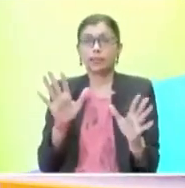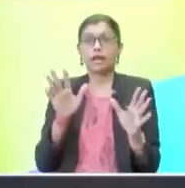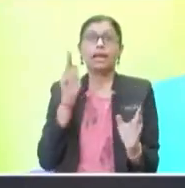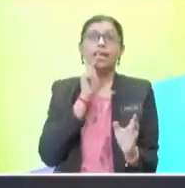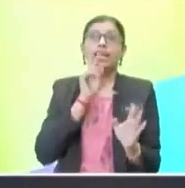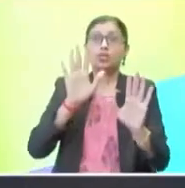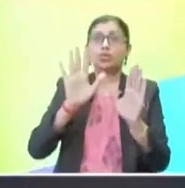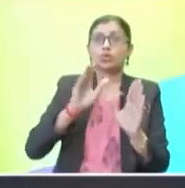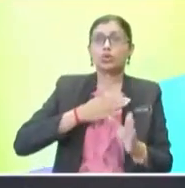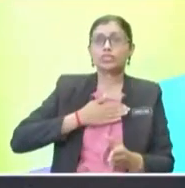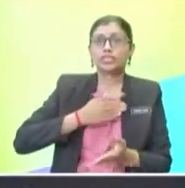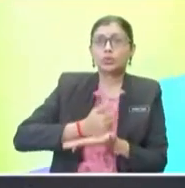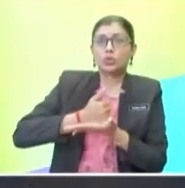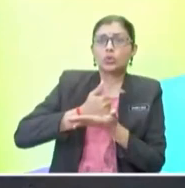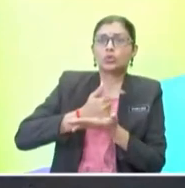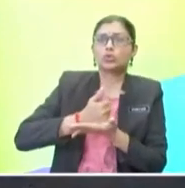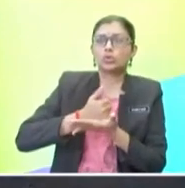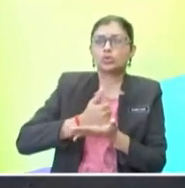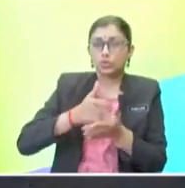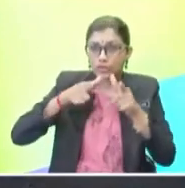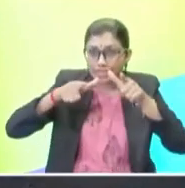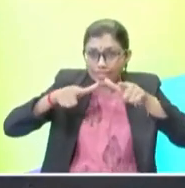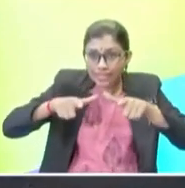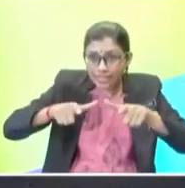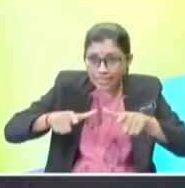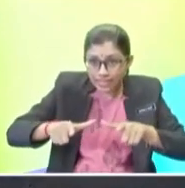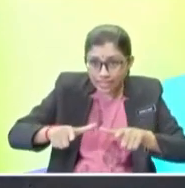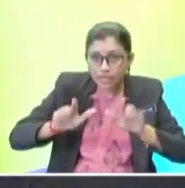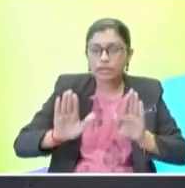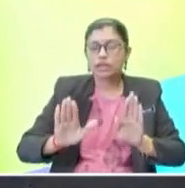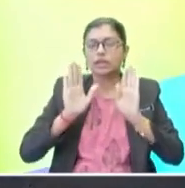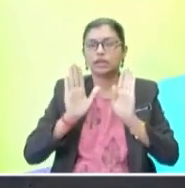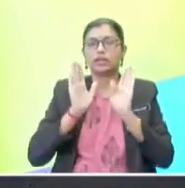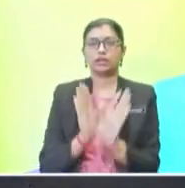Adik-adik tolong tolong saya. Mai kakak, saya tolong kakak. Elok-elok hati-hati budak ni. Letak sini kak.